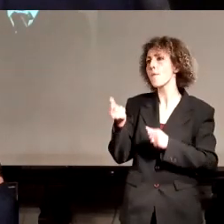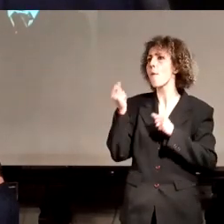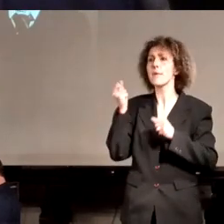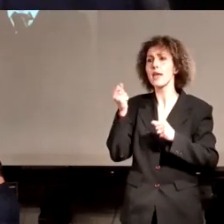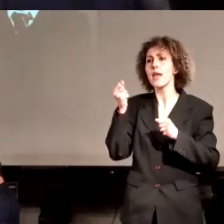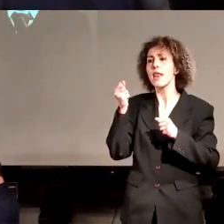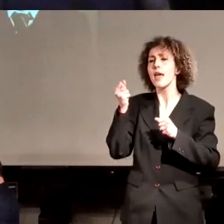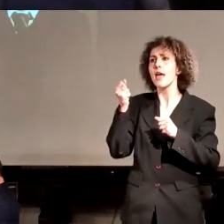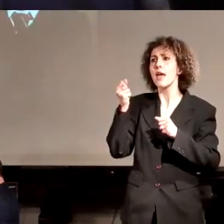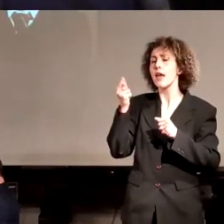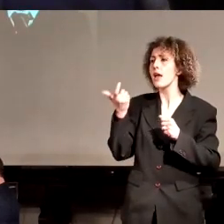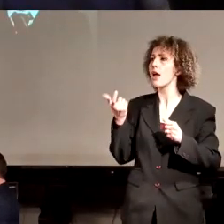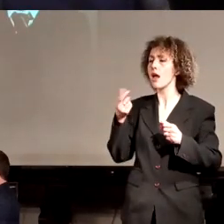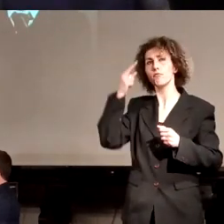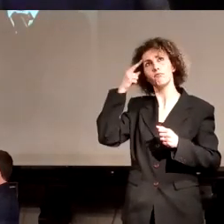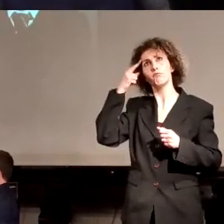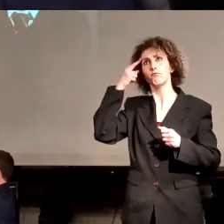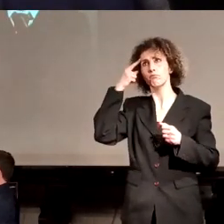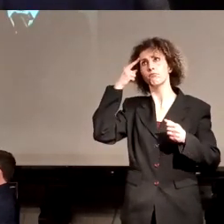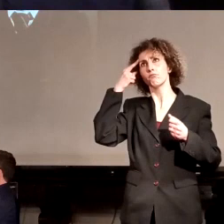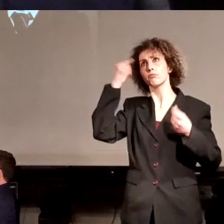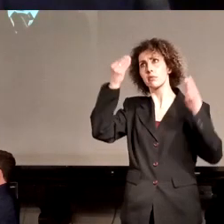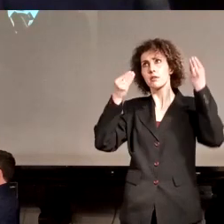filosofica aspetta un po a ponderare